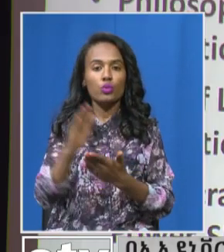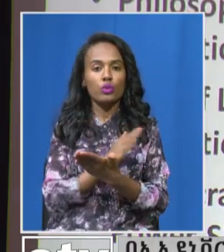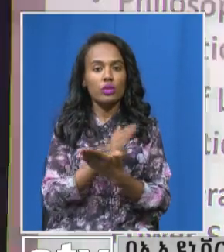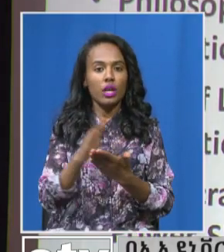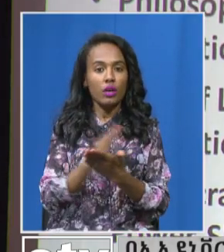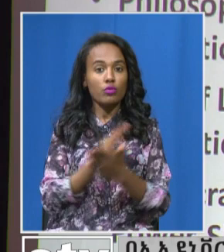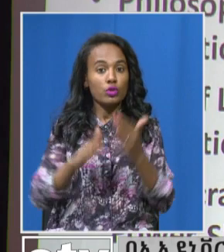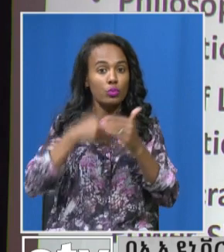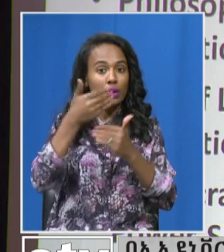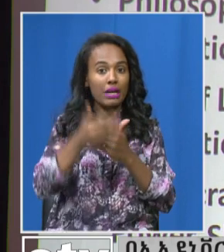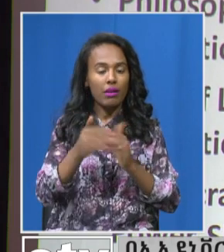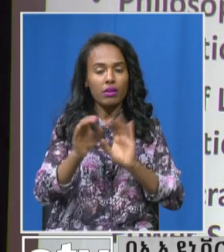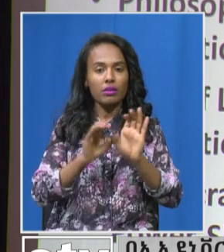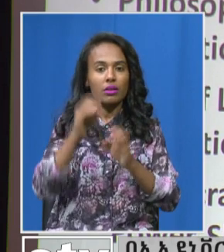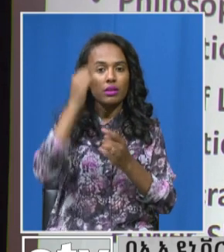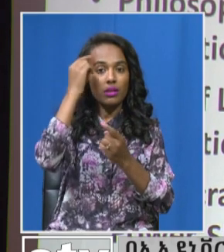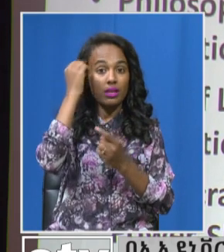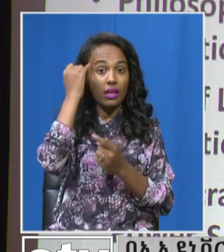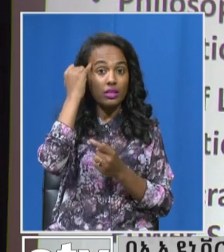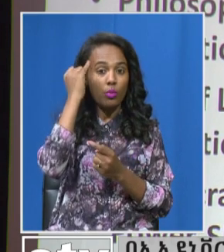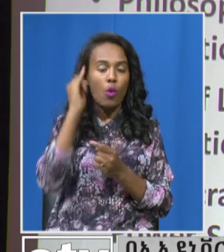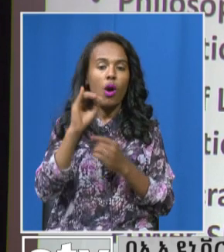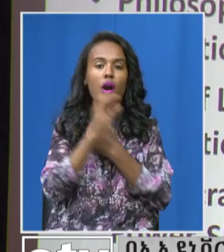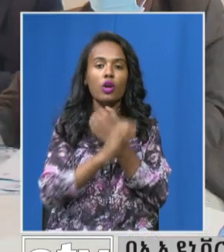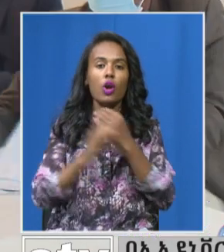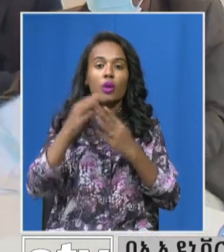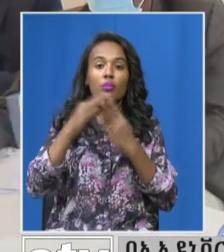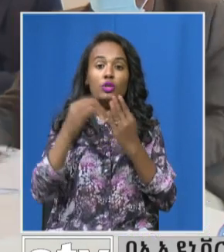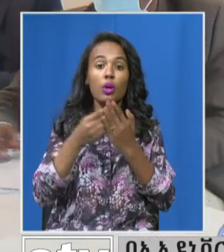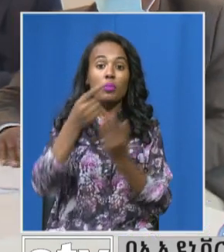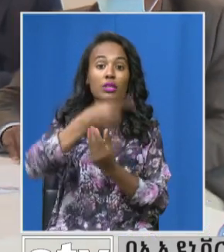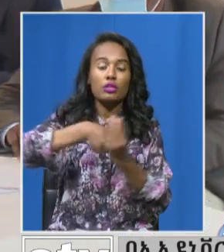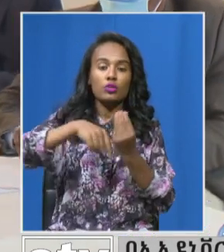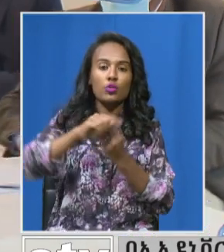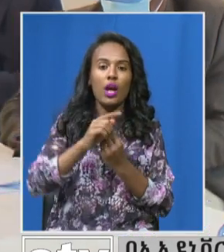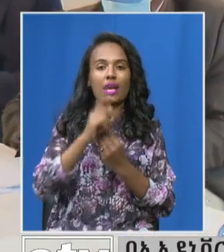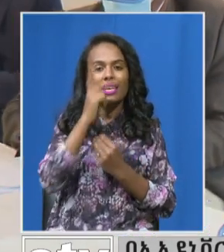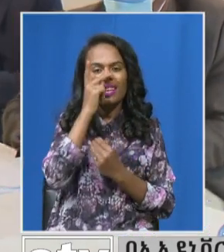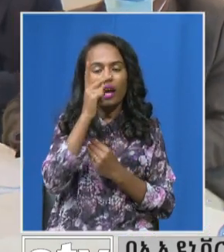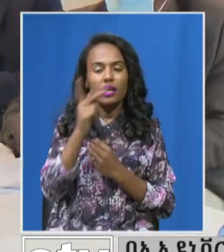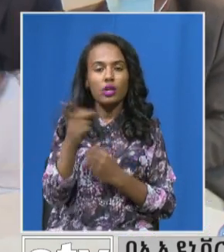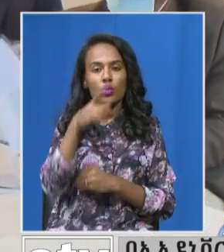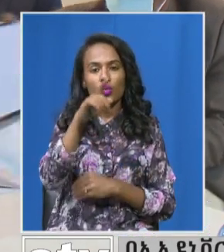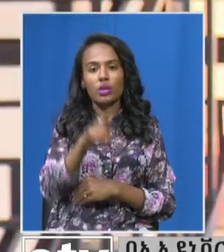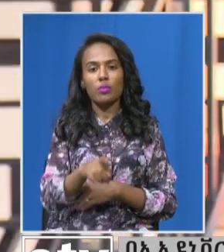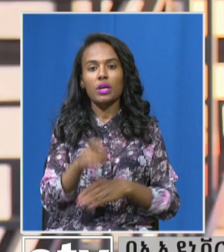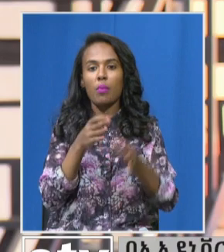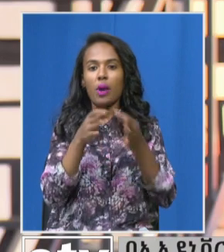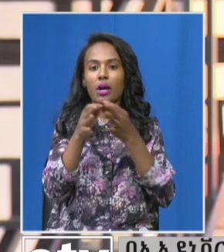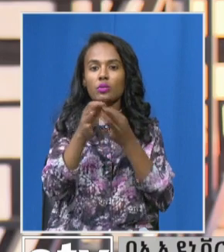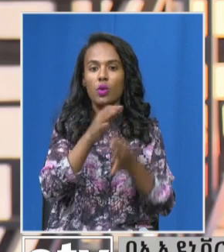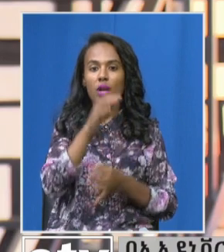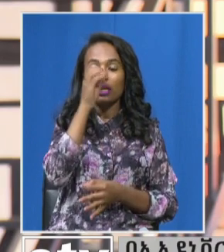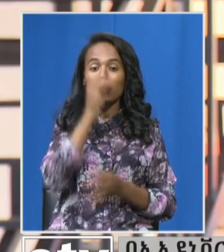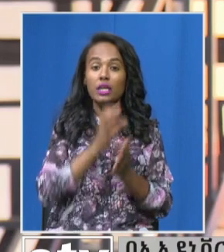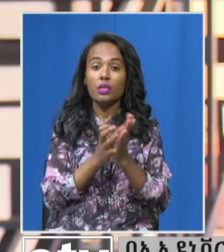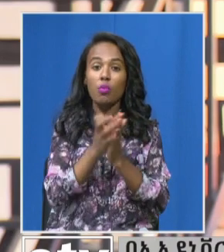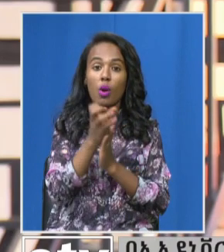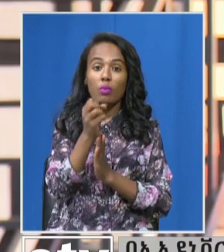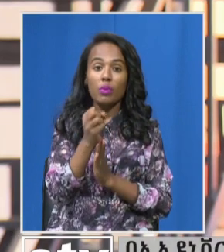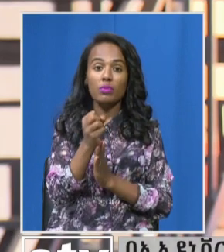ተሳታፊዎች፣ በቀጣይ ሊካሄድ የታሰበው ሀገራዊ ምርጫም በዚህ ዙሪያ የተቃኘ ሊሆን እንደሚገባም ገልጸዋል። የሰብአዊ